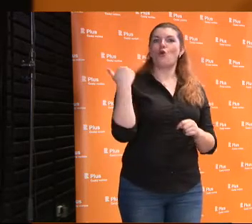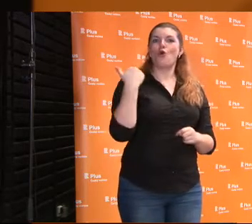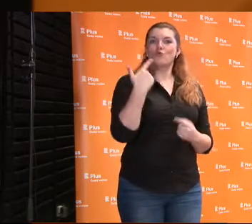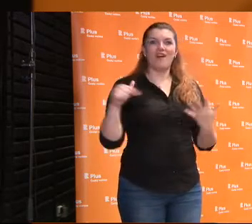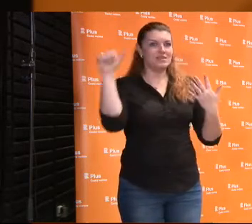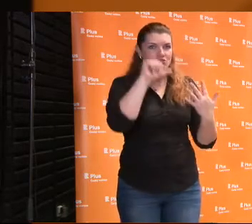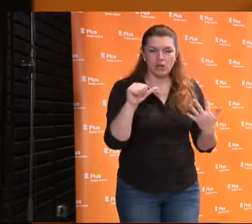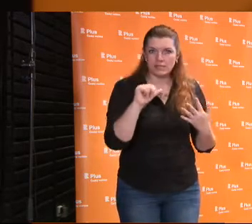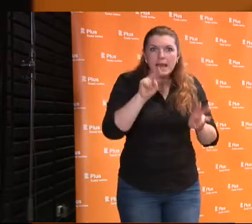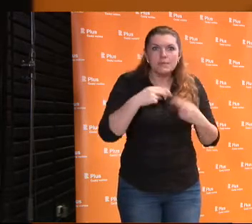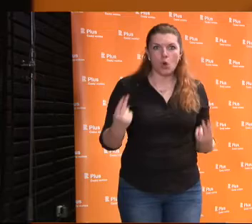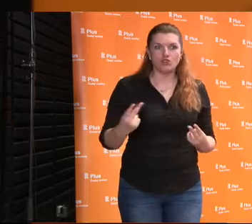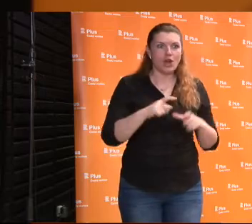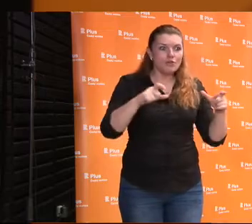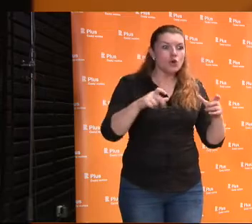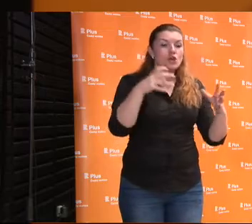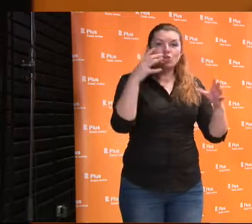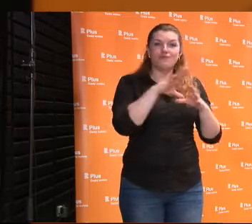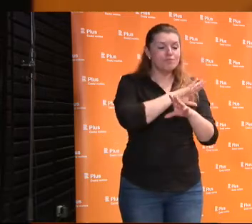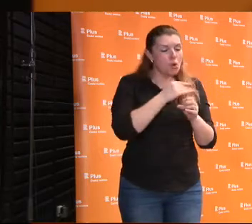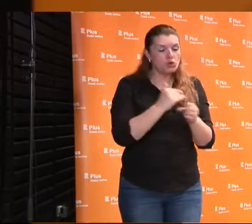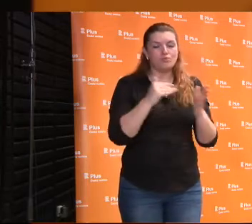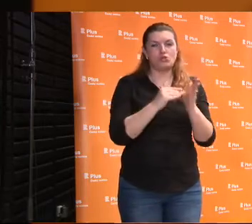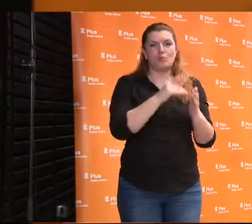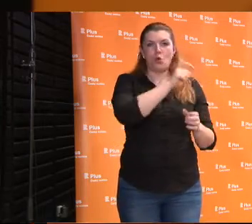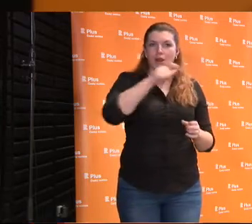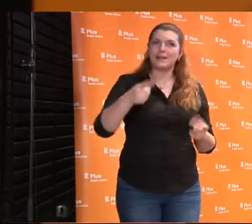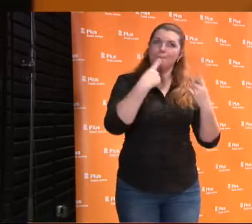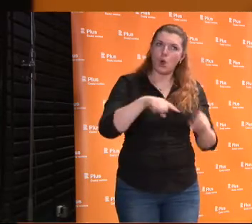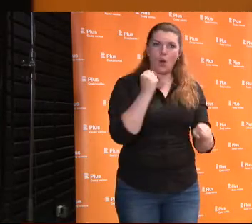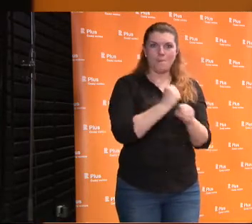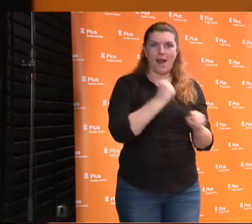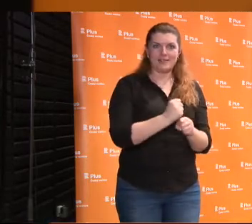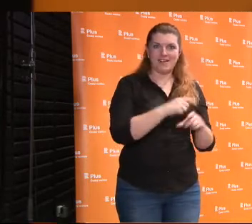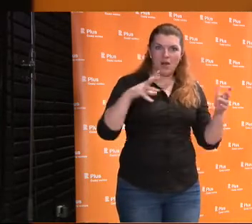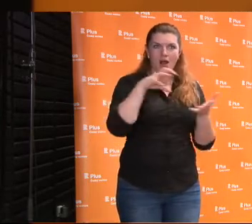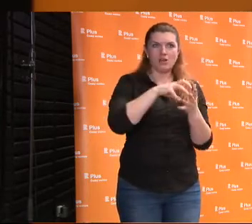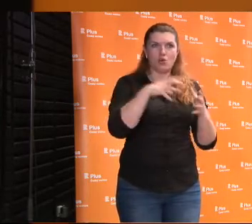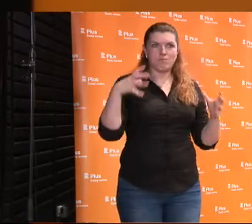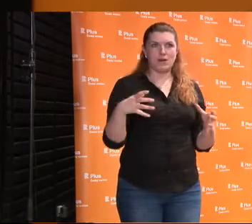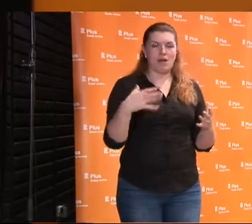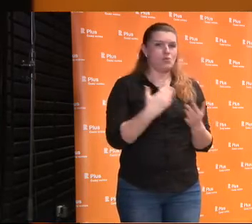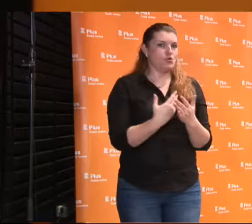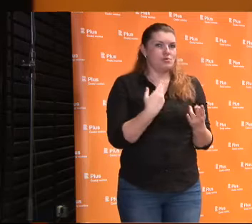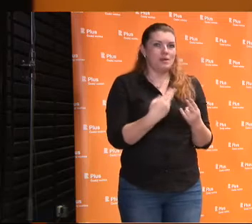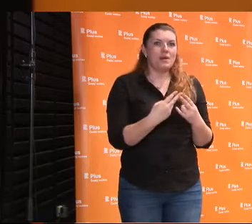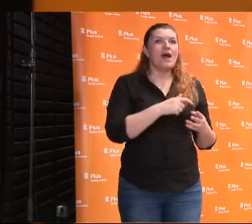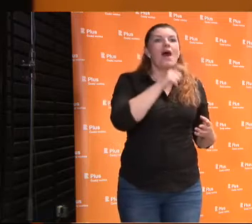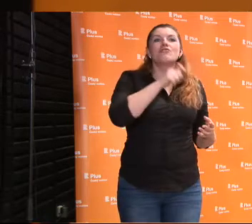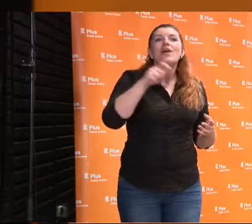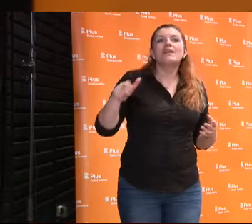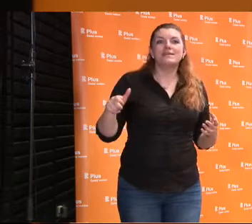nebylo možné tak velkou skupinu vyčlenit. Čili je zřejmé, že lidé přestanou být tak významní